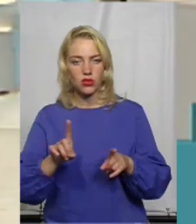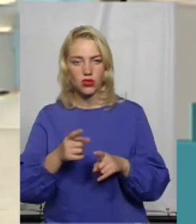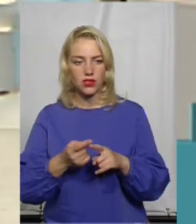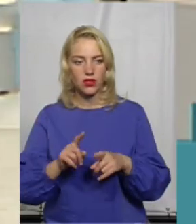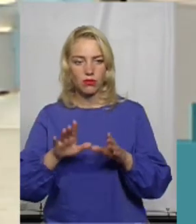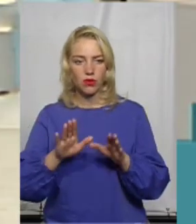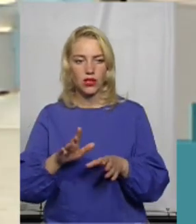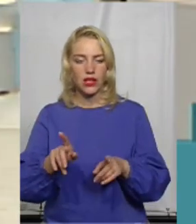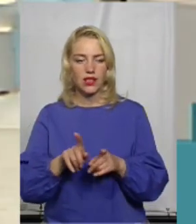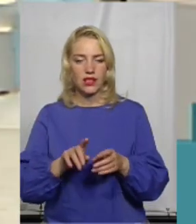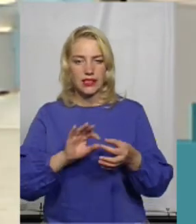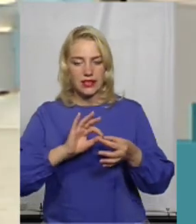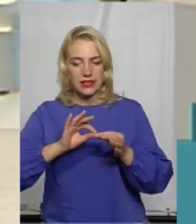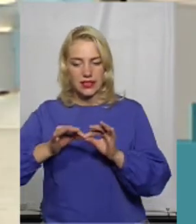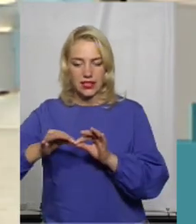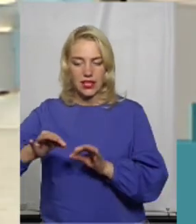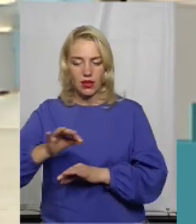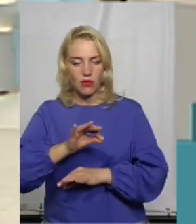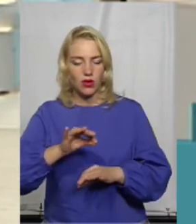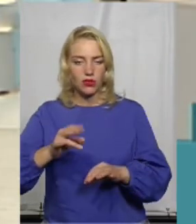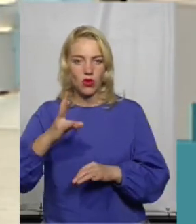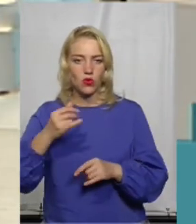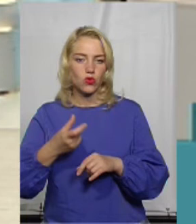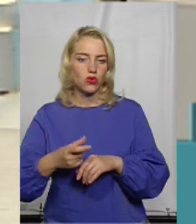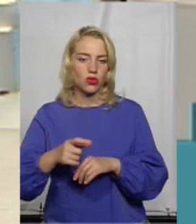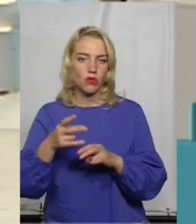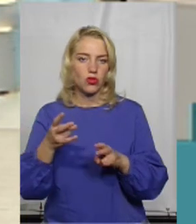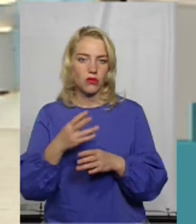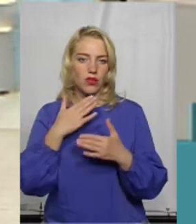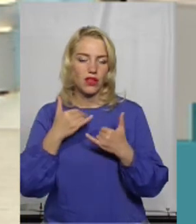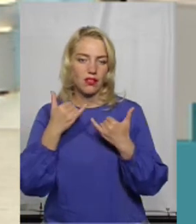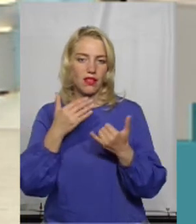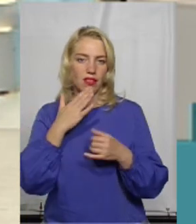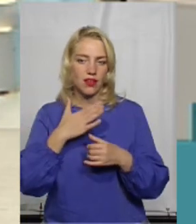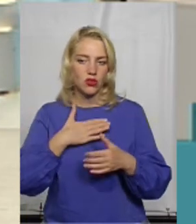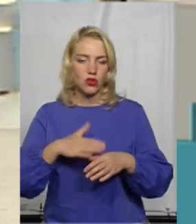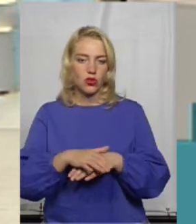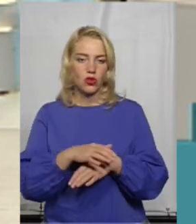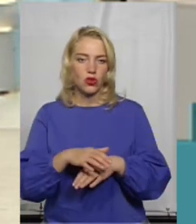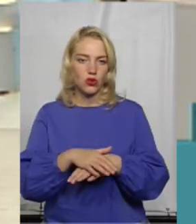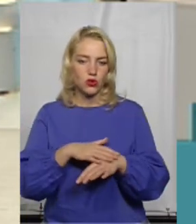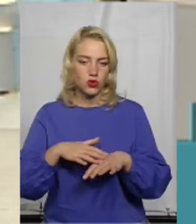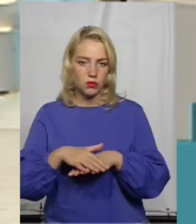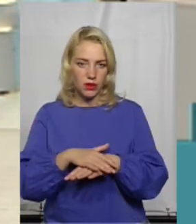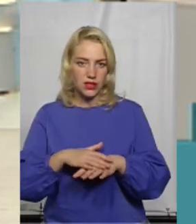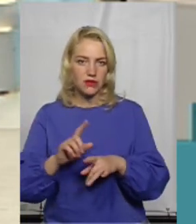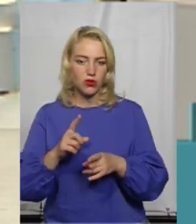буде такий складний проєкт, але він дуже потрібний для нашого суспільства сьогодні, тому що посттравматичний синдром,